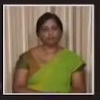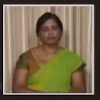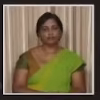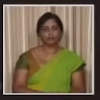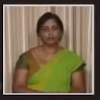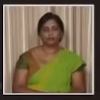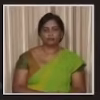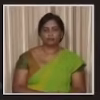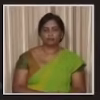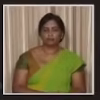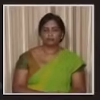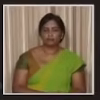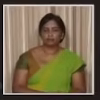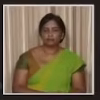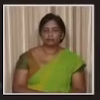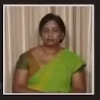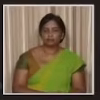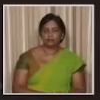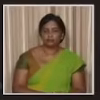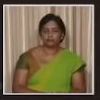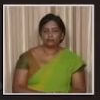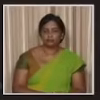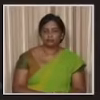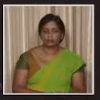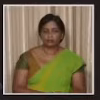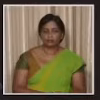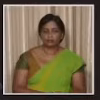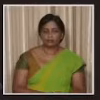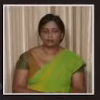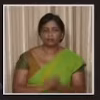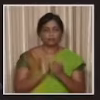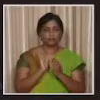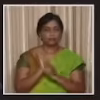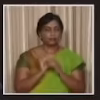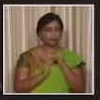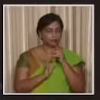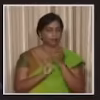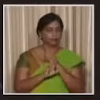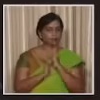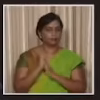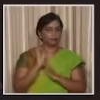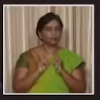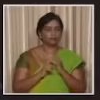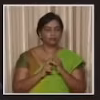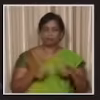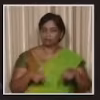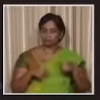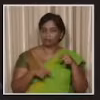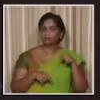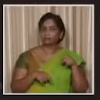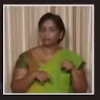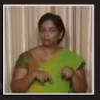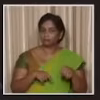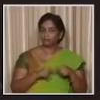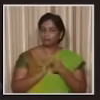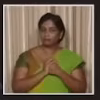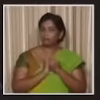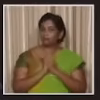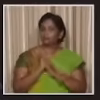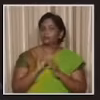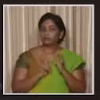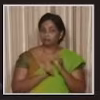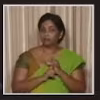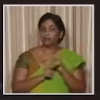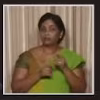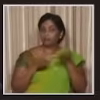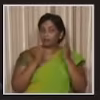විජේසිරි මැතිතුමා මොකද ඔබට රීති ප්‍රශ්නයක්ද? අපේ මහින්දානන්ද හිටපු අමතුමා අභියෝගයක් කරා. දැන් මේ ගරු ගුවන්තුතුමනේ මේක